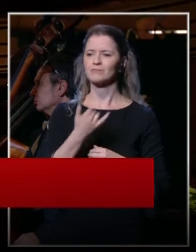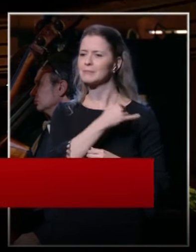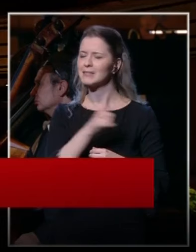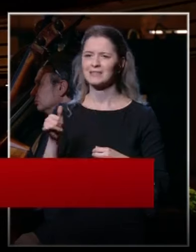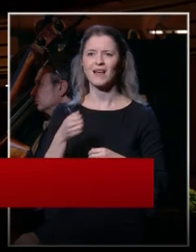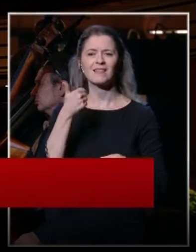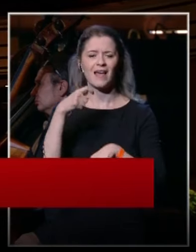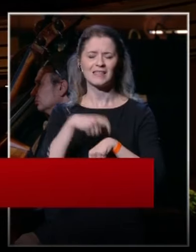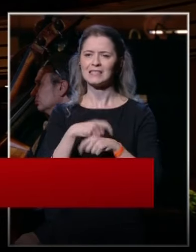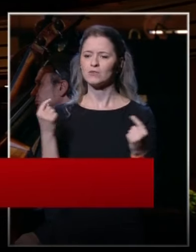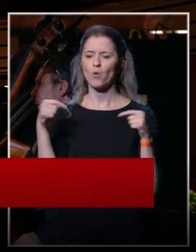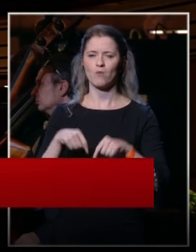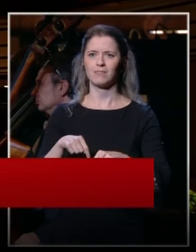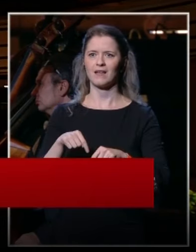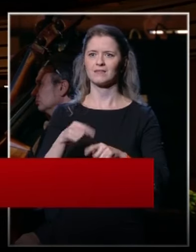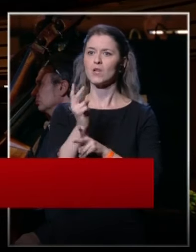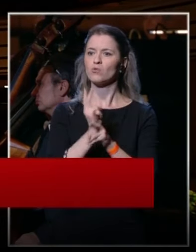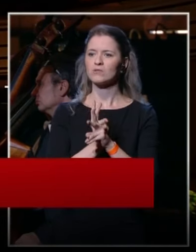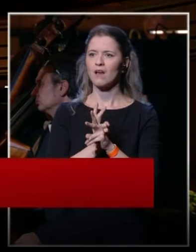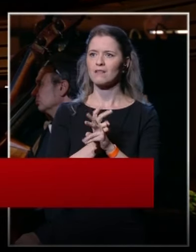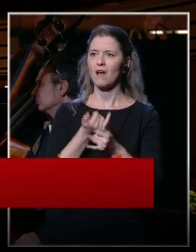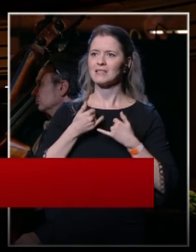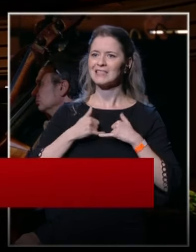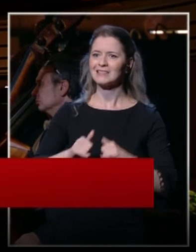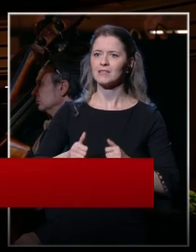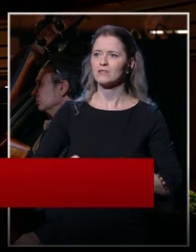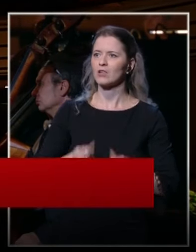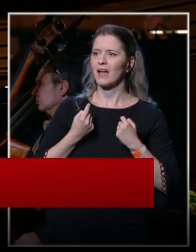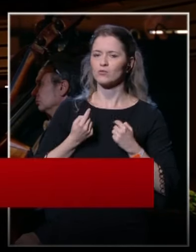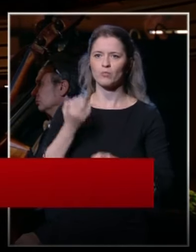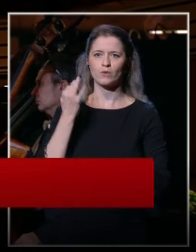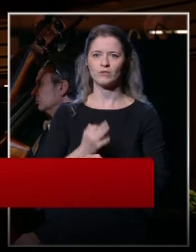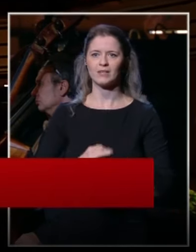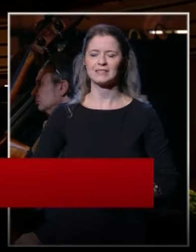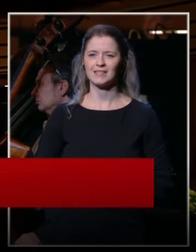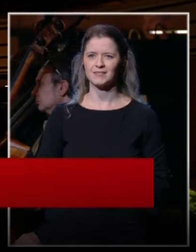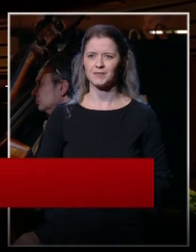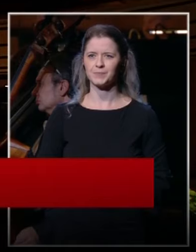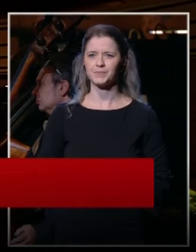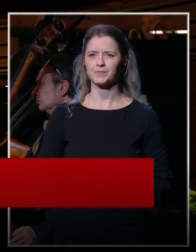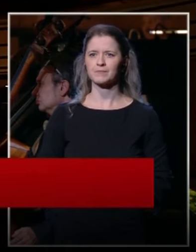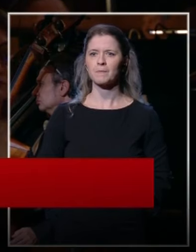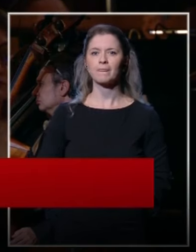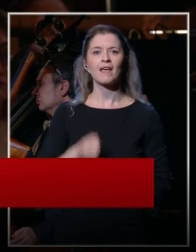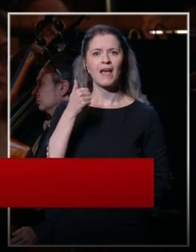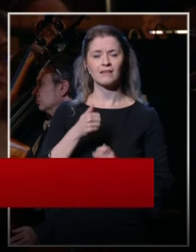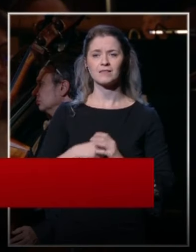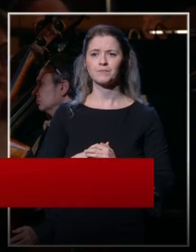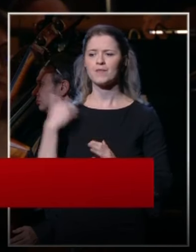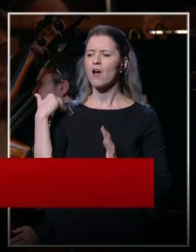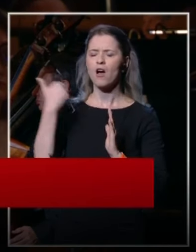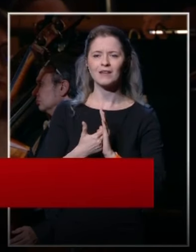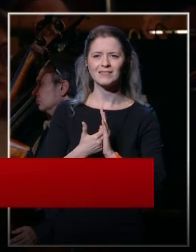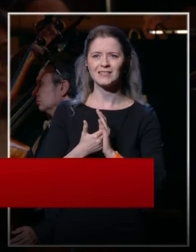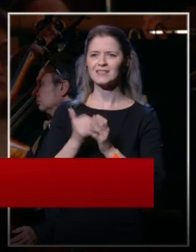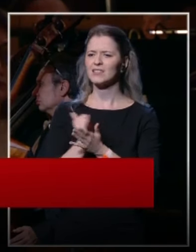időben, ugyanabból az indítatásból történt. Egy, az addigi